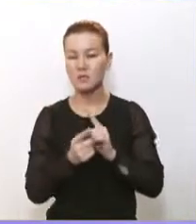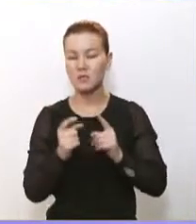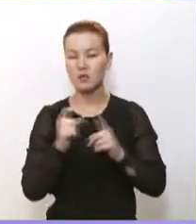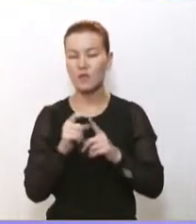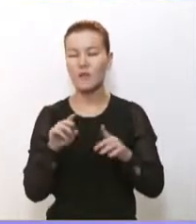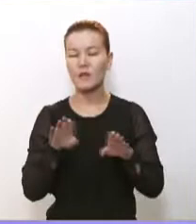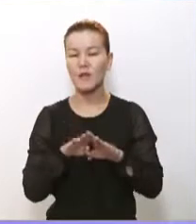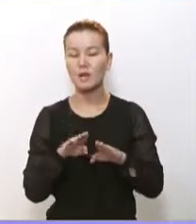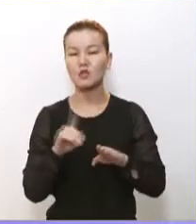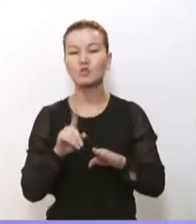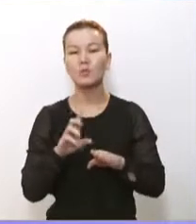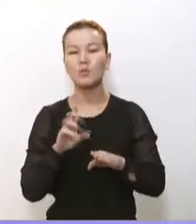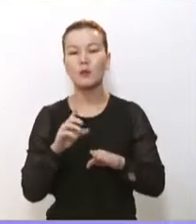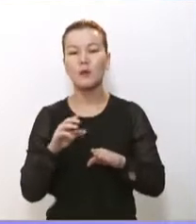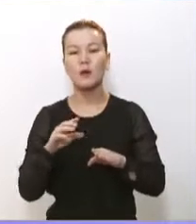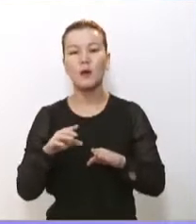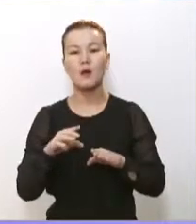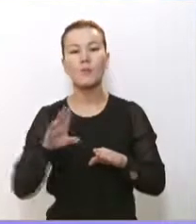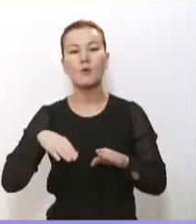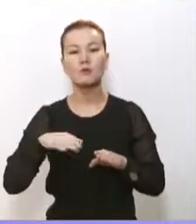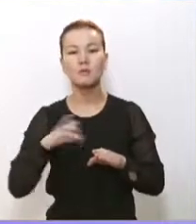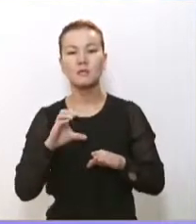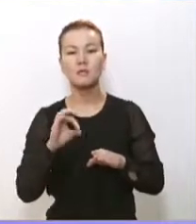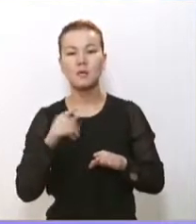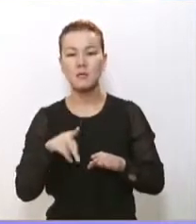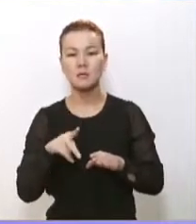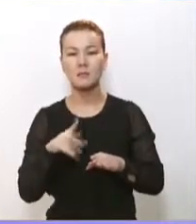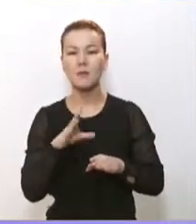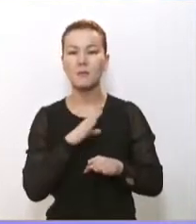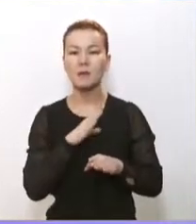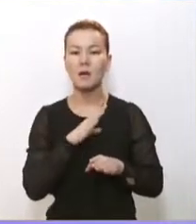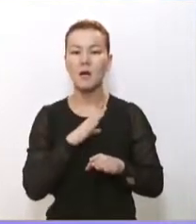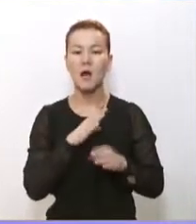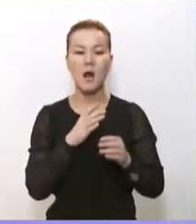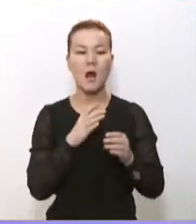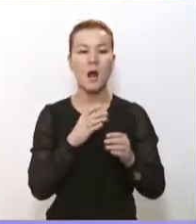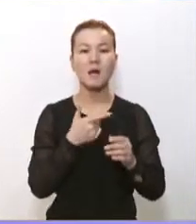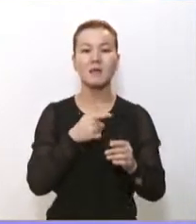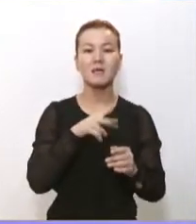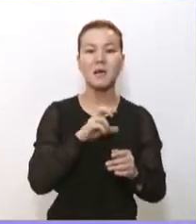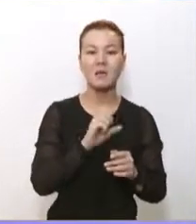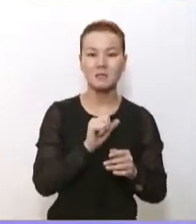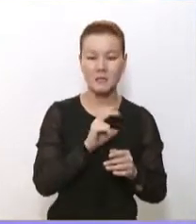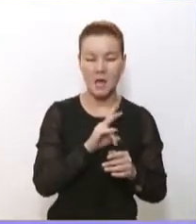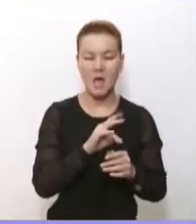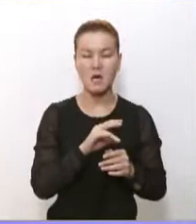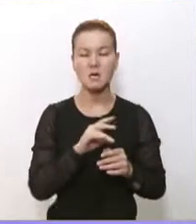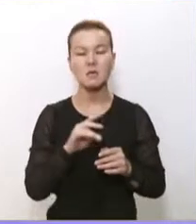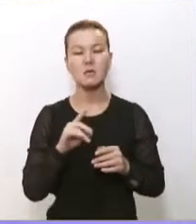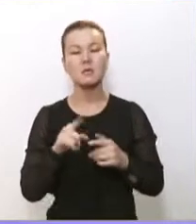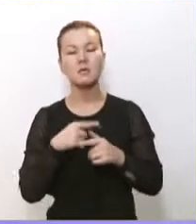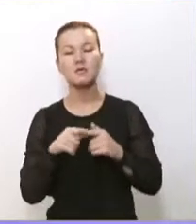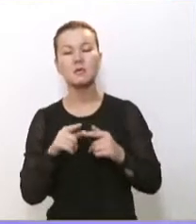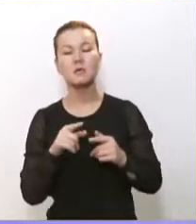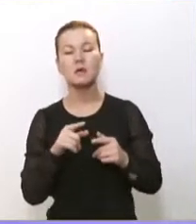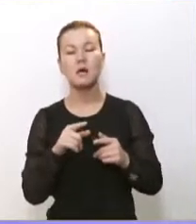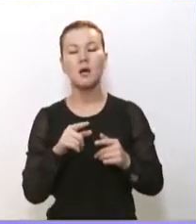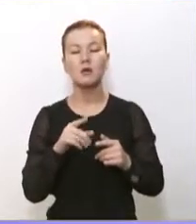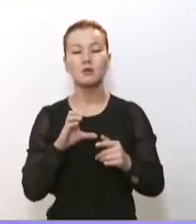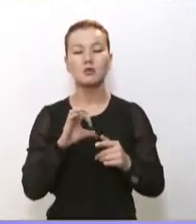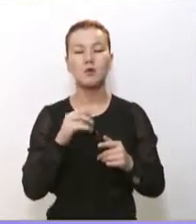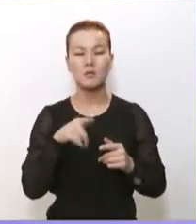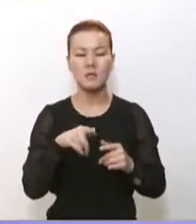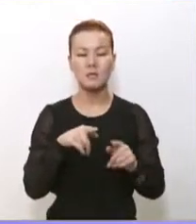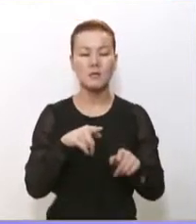так, чтобы после этой согласной стояла гласная, или чтобы после этой согласной